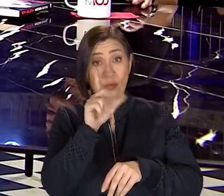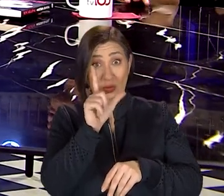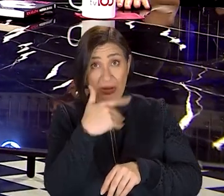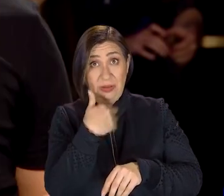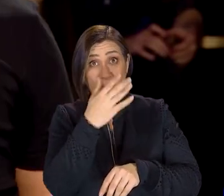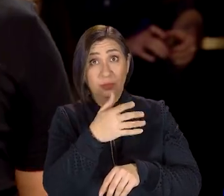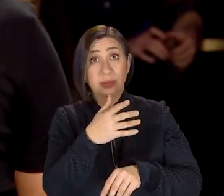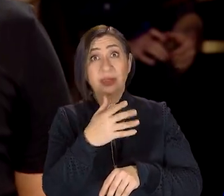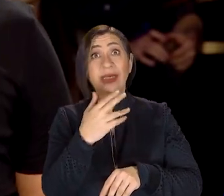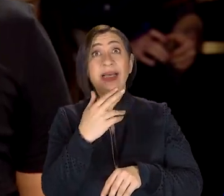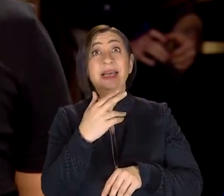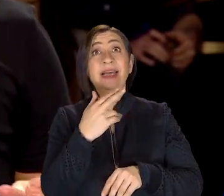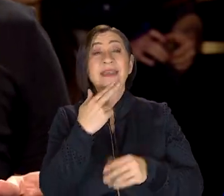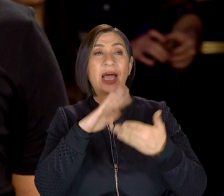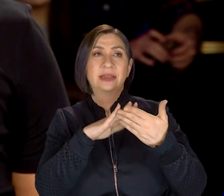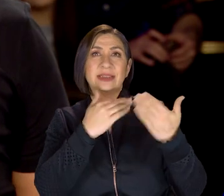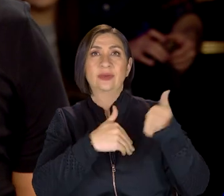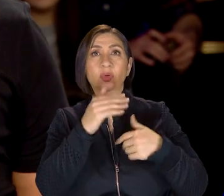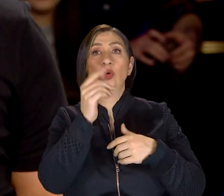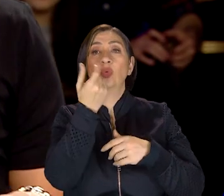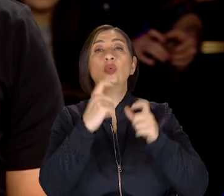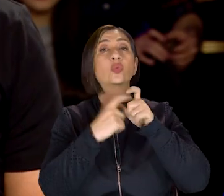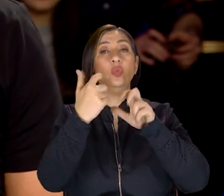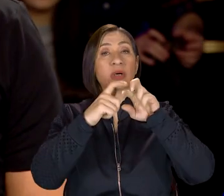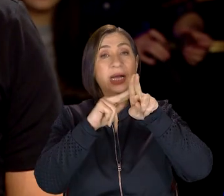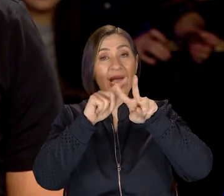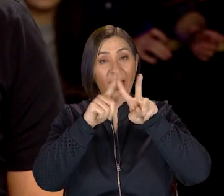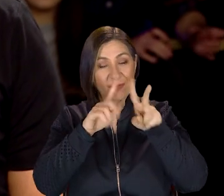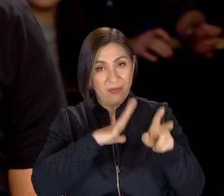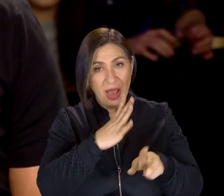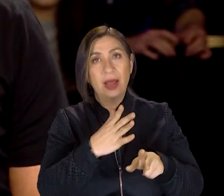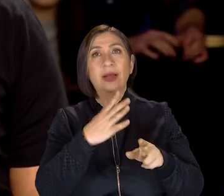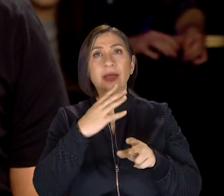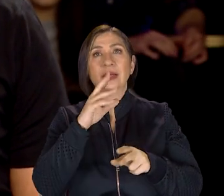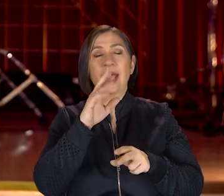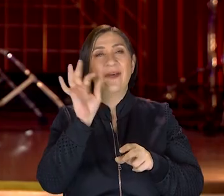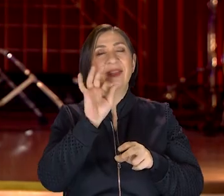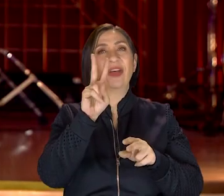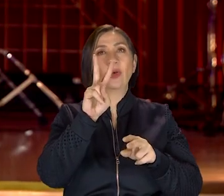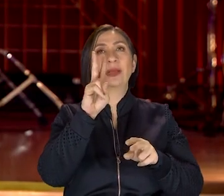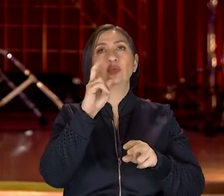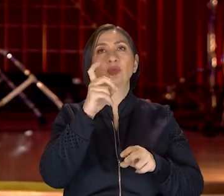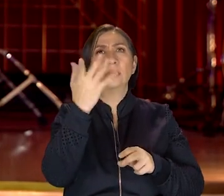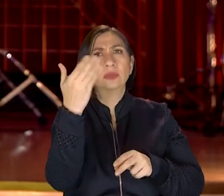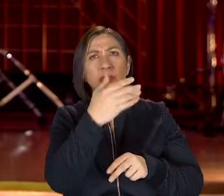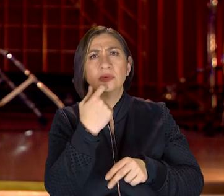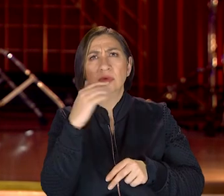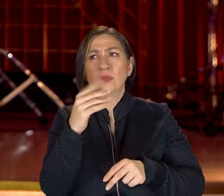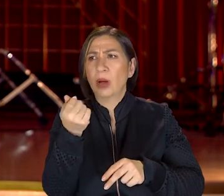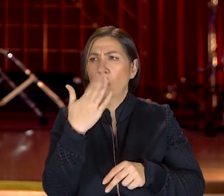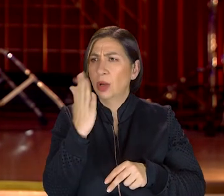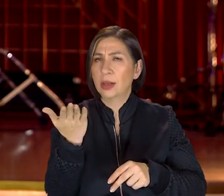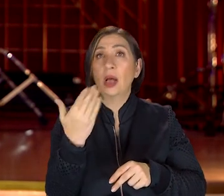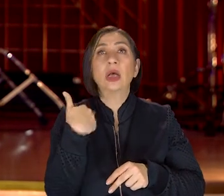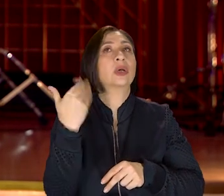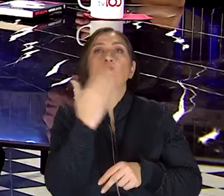gidiyorum. Kız arkadaşlarımla gittim. Uğur Kantül var, Suat Ateşdağlı var. Evet, Maniköy 29 evet. var. Ama sen nasıl gidiyordun? Hani paran abi, yoktu senin?